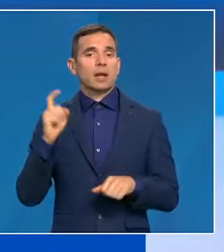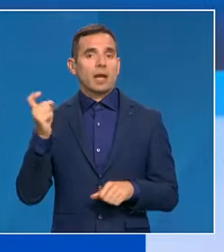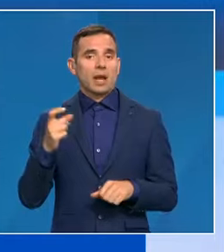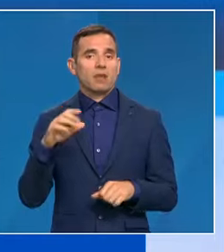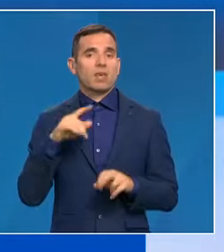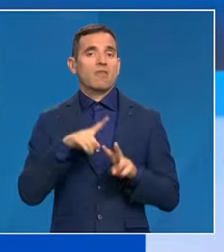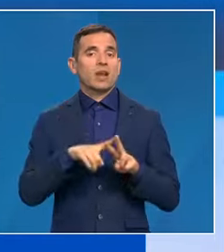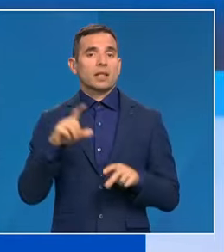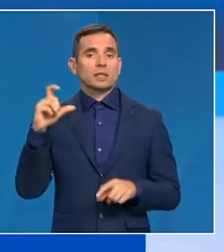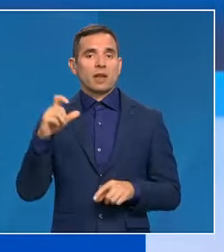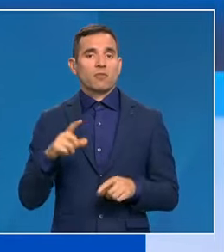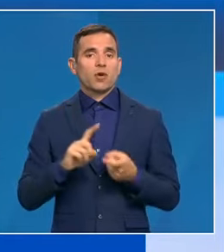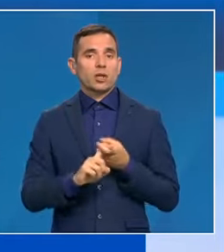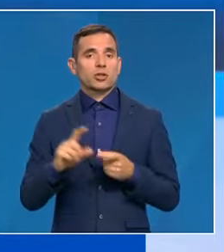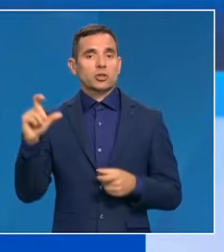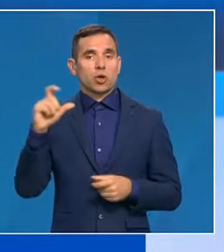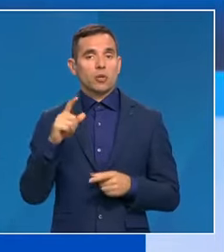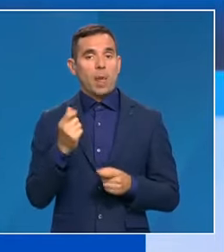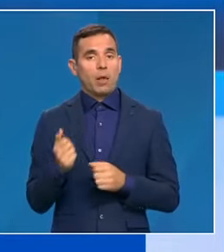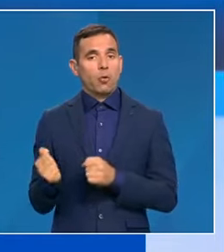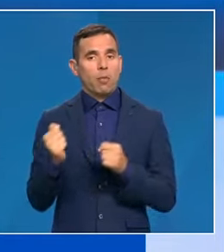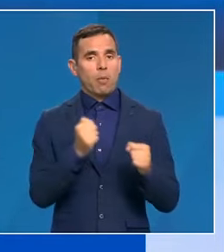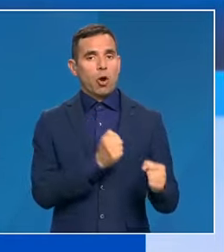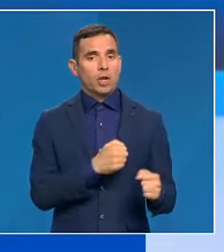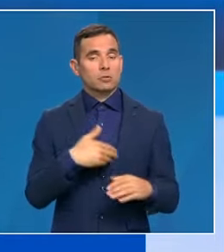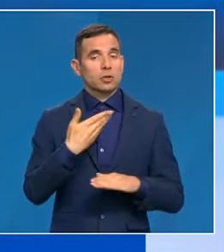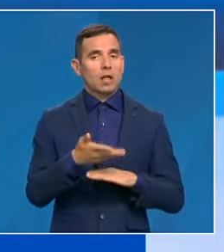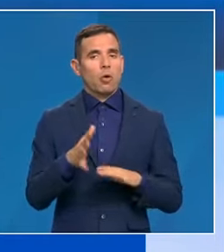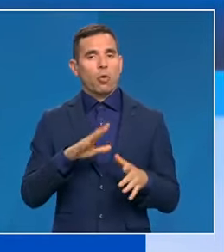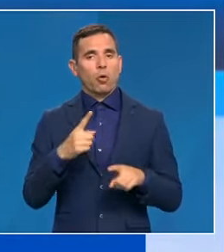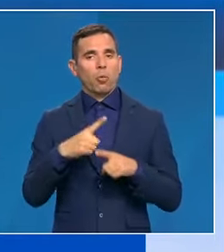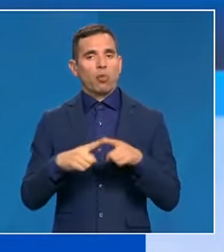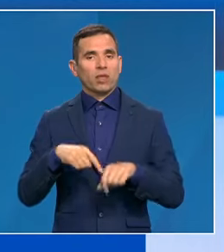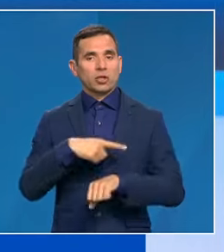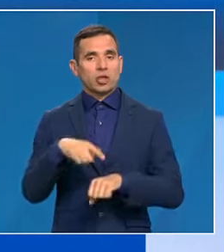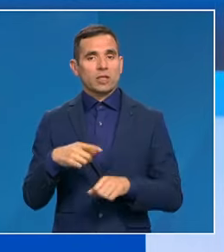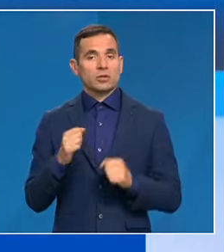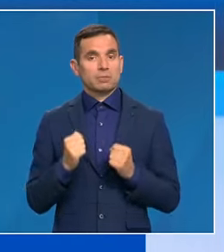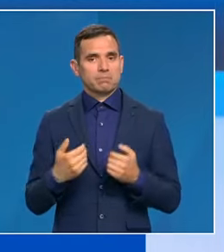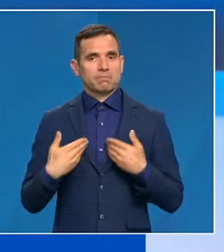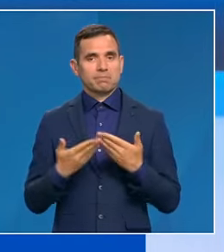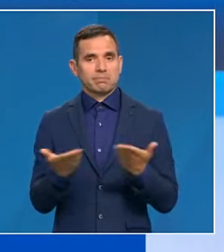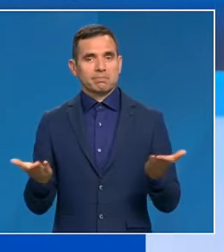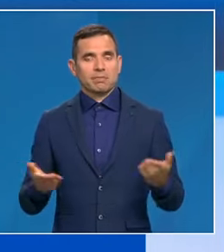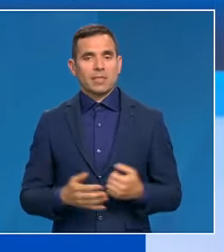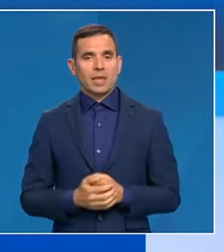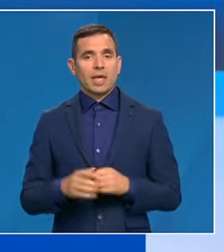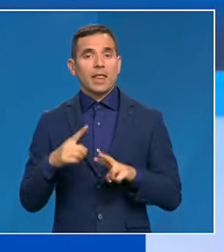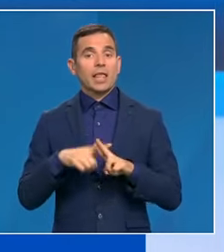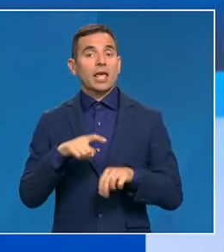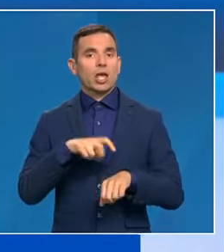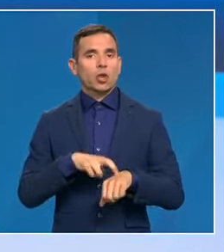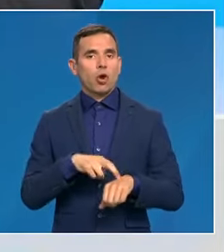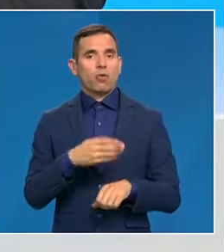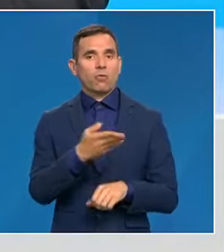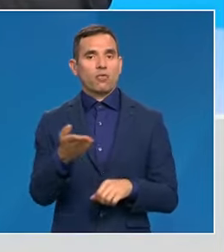Евелина Славкова, Кънчо Стойчев, но затова малко по-късно, след около половин час. Бъдете с нас. Ники Дойнов, от това